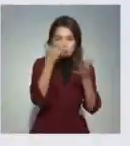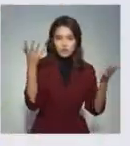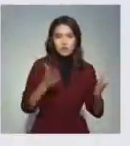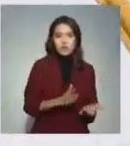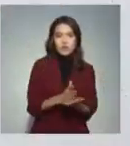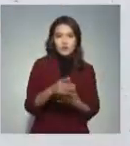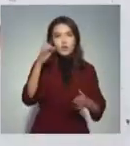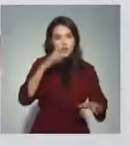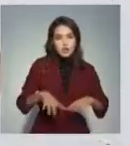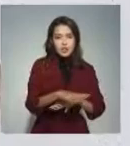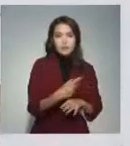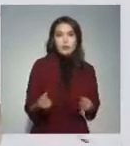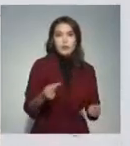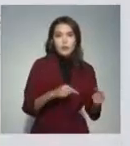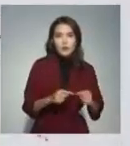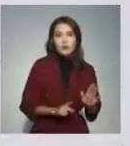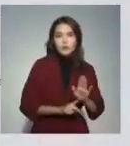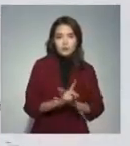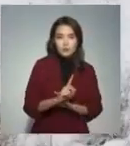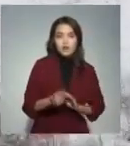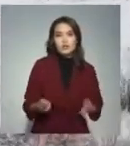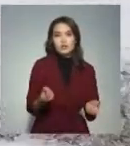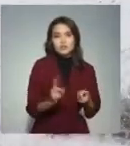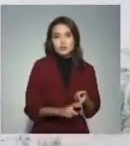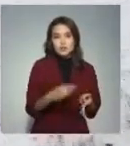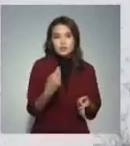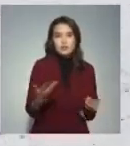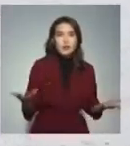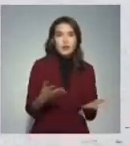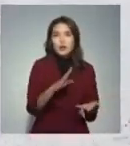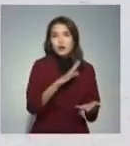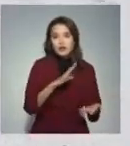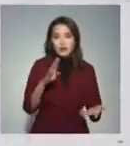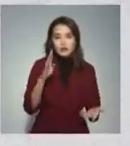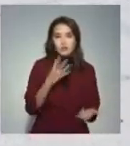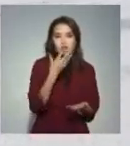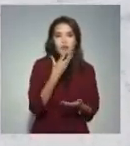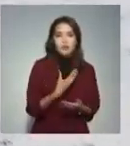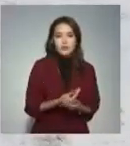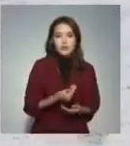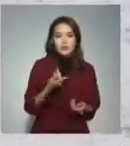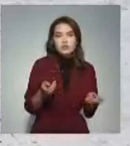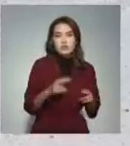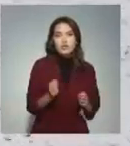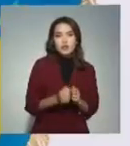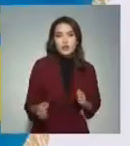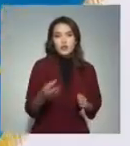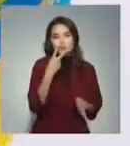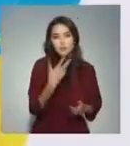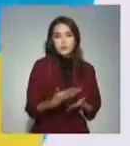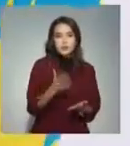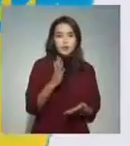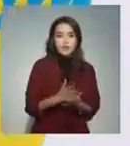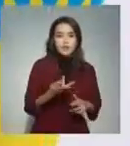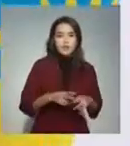республикалық қоғамдық бірлестігі бастамашы болған шара бұрынғы қазақ аналарының жүріп өткен жолын жалғау мақсатын көздейді.